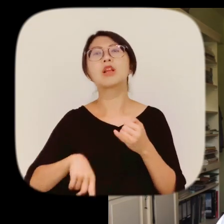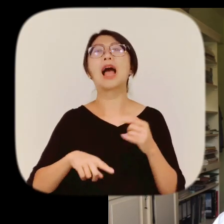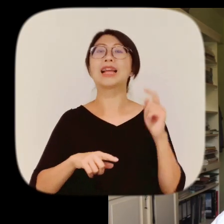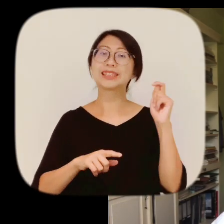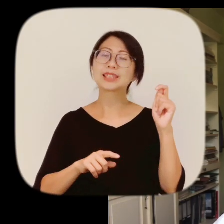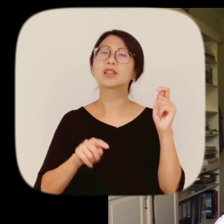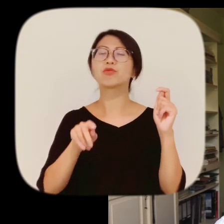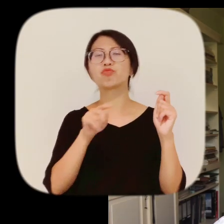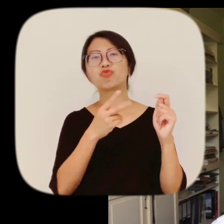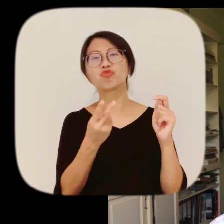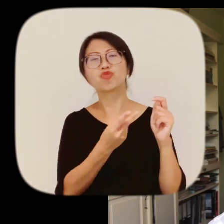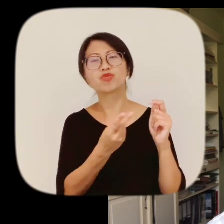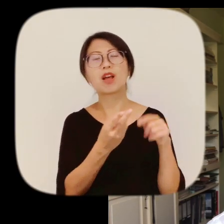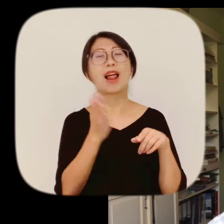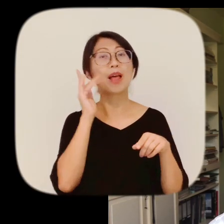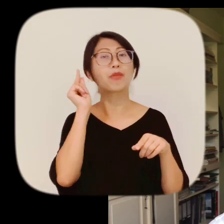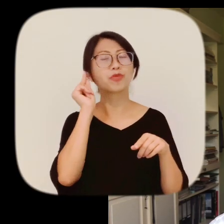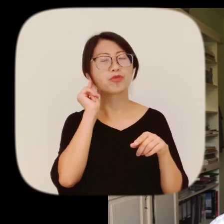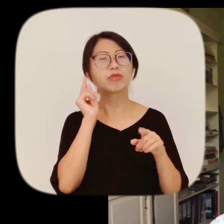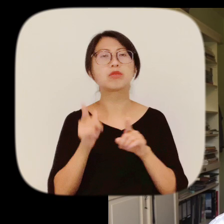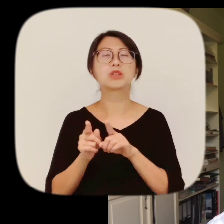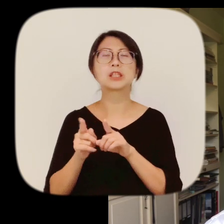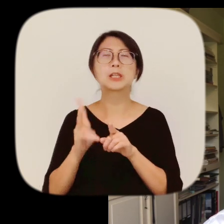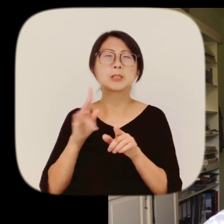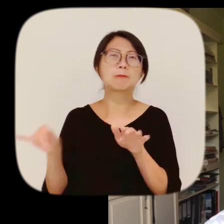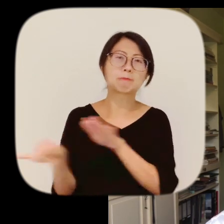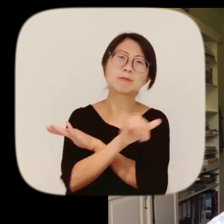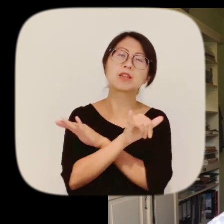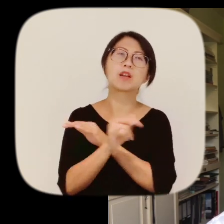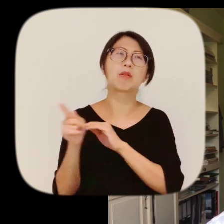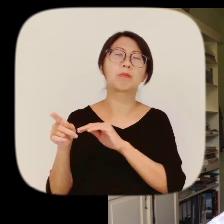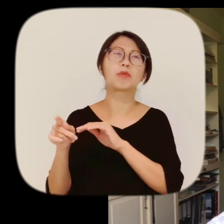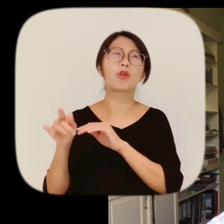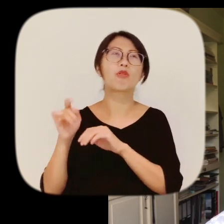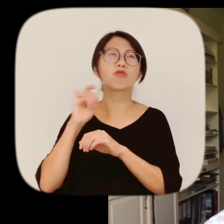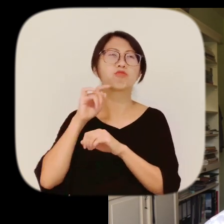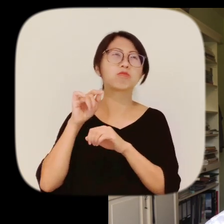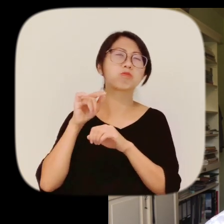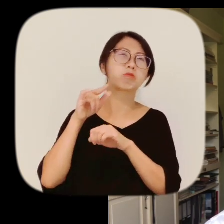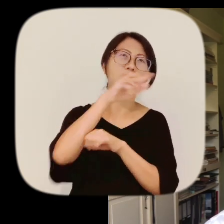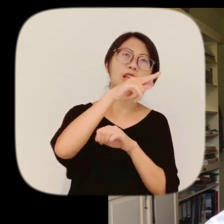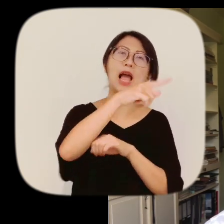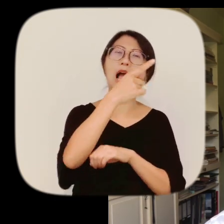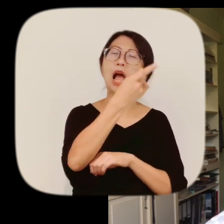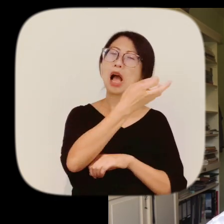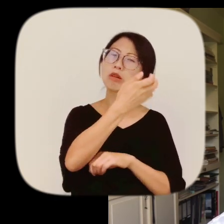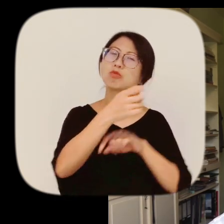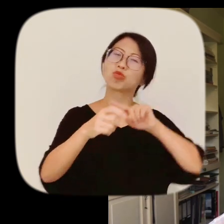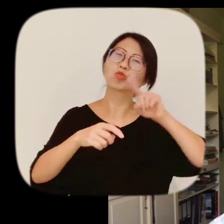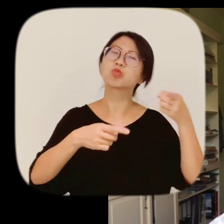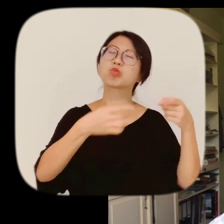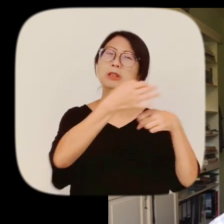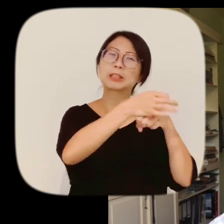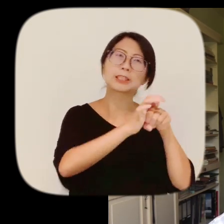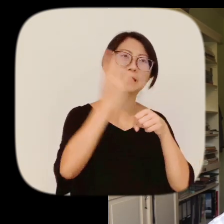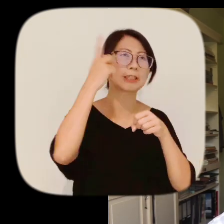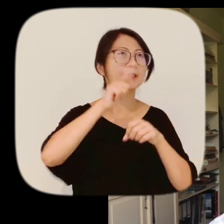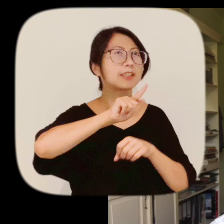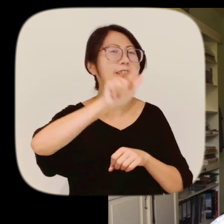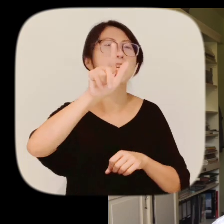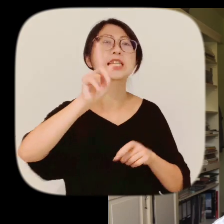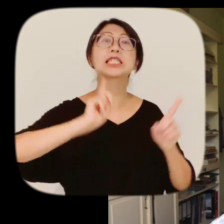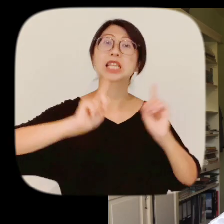定了就离开捷克就走了去欧洲的其他国家那里去追尋自由